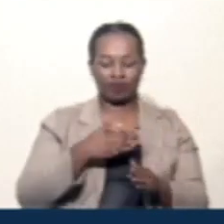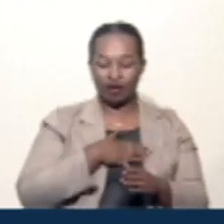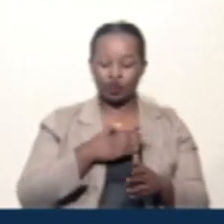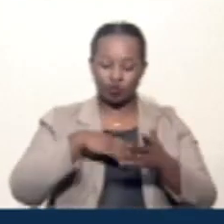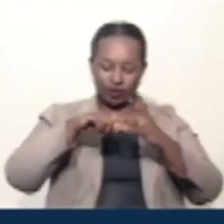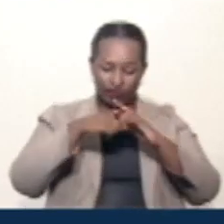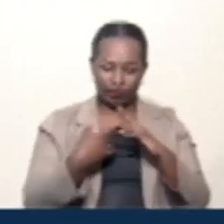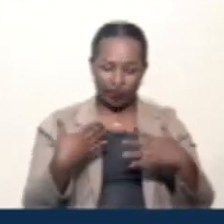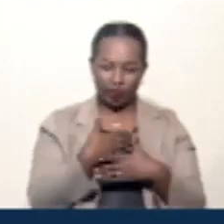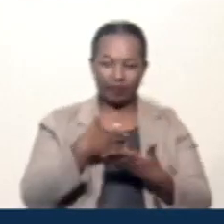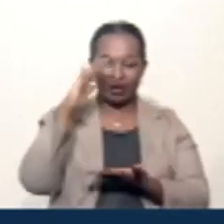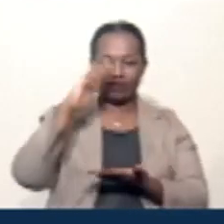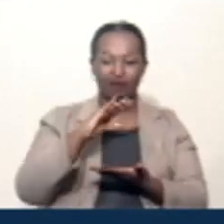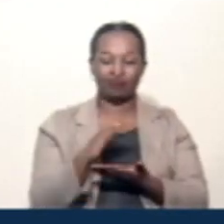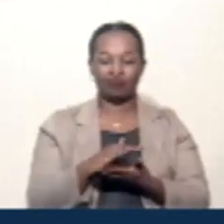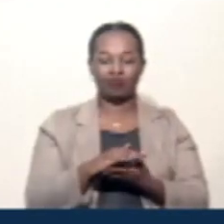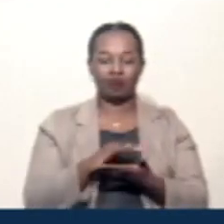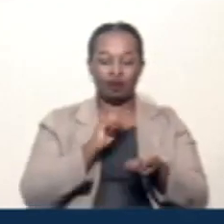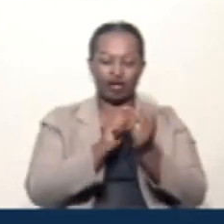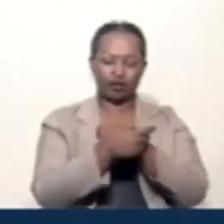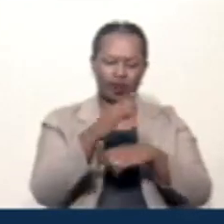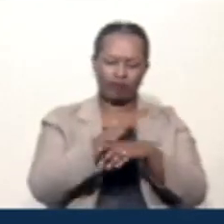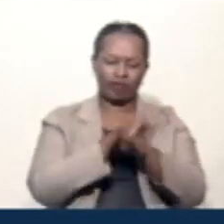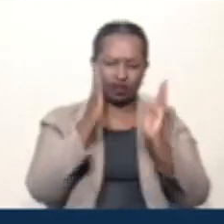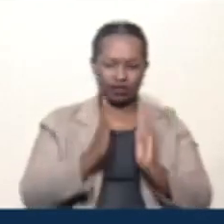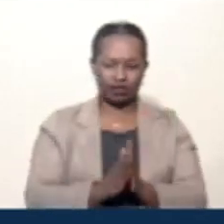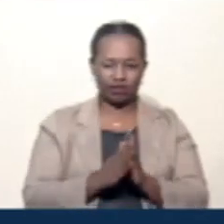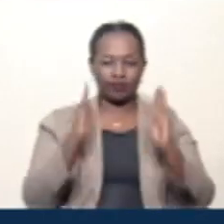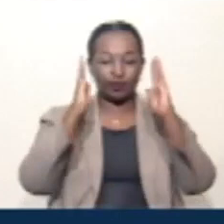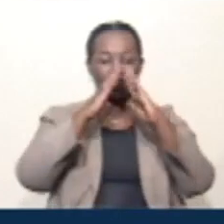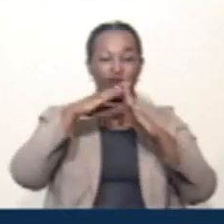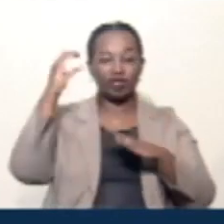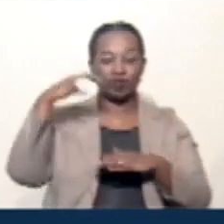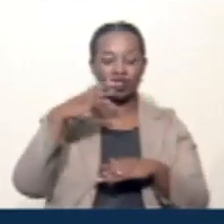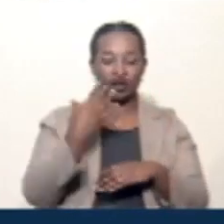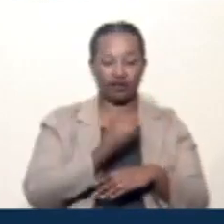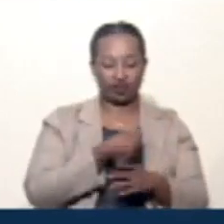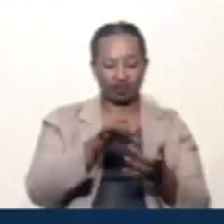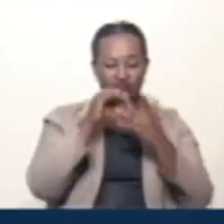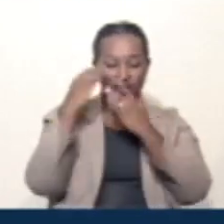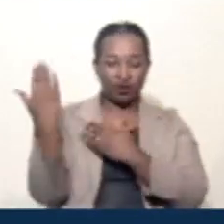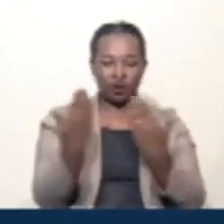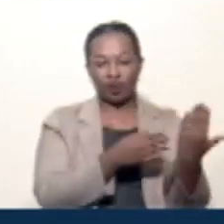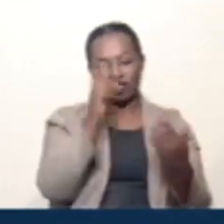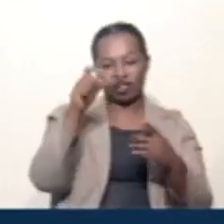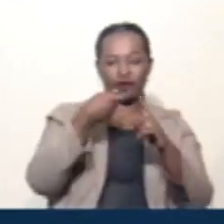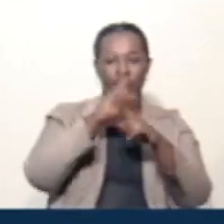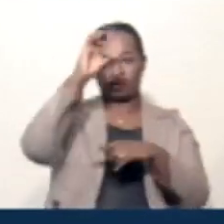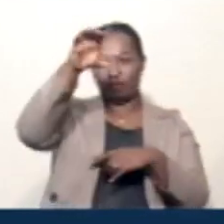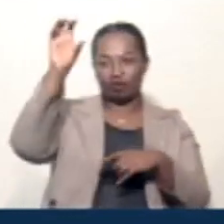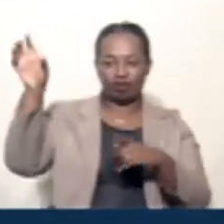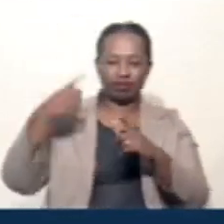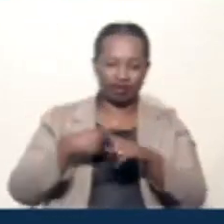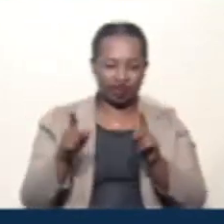ko bitinyuka bakabana ba rwiyemezamirimo. Umujyi wa Kigali nk'ufite umwihariko wo kwakira abantu baturutse imihanda yose